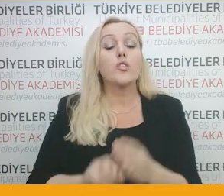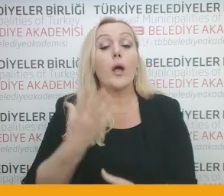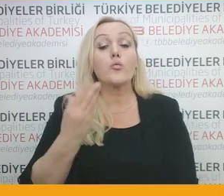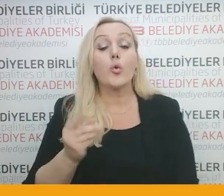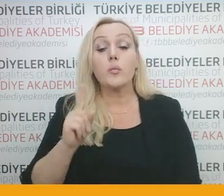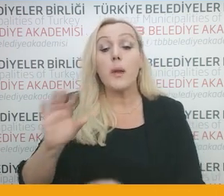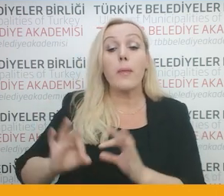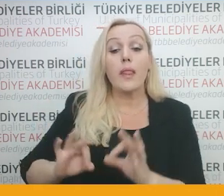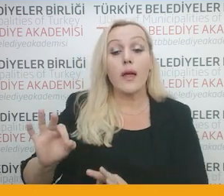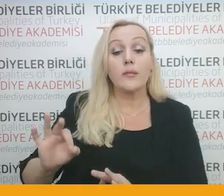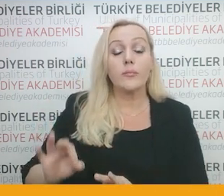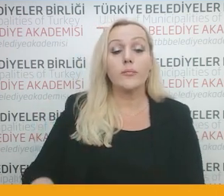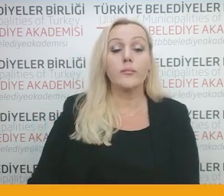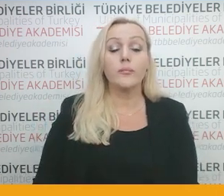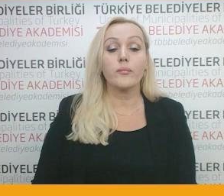plan aslında.